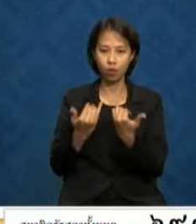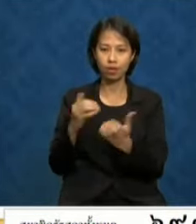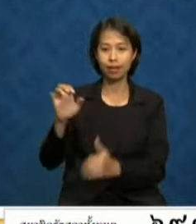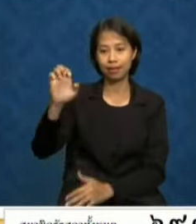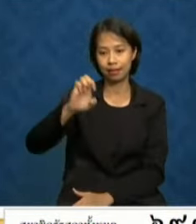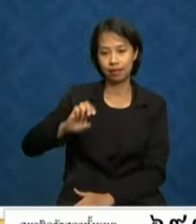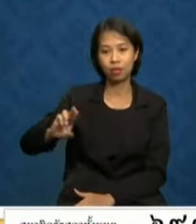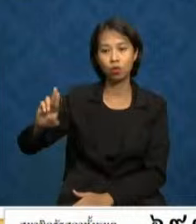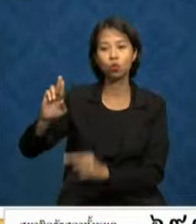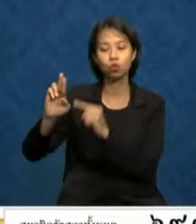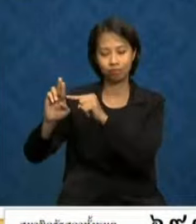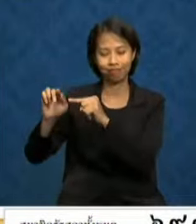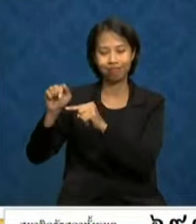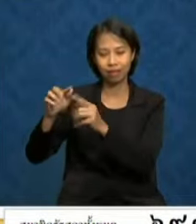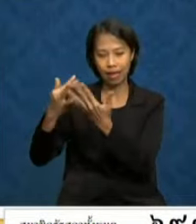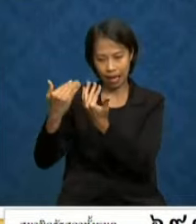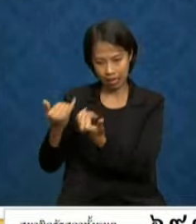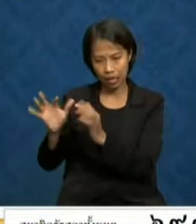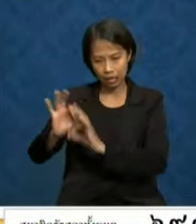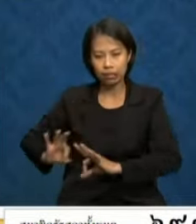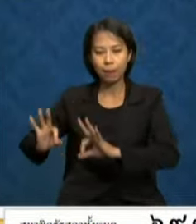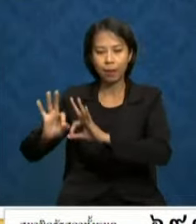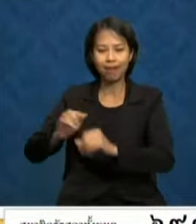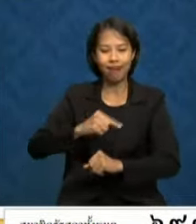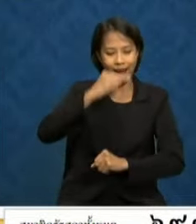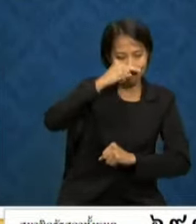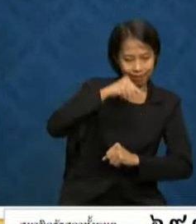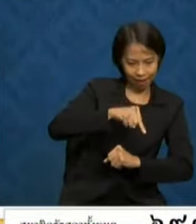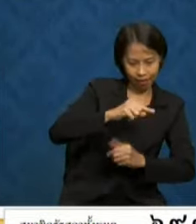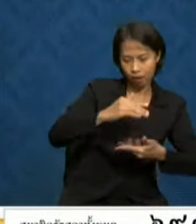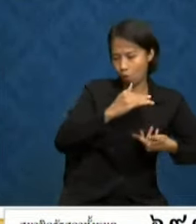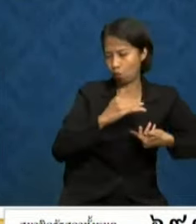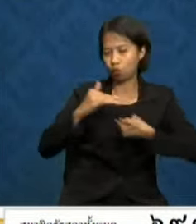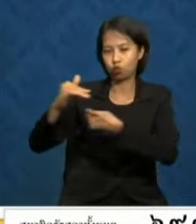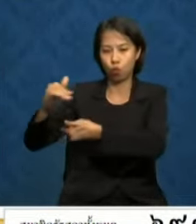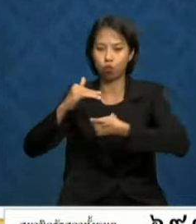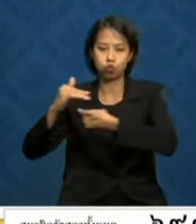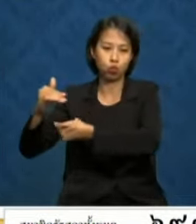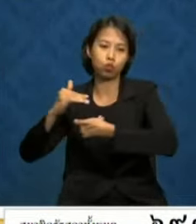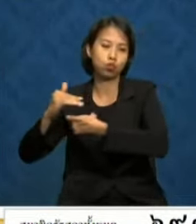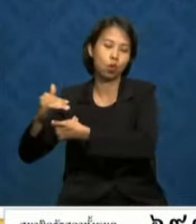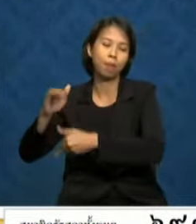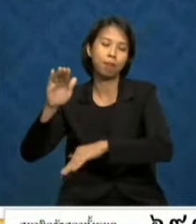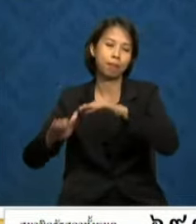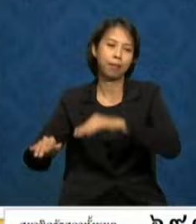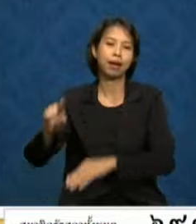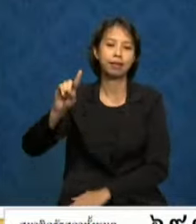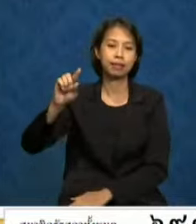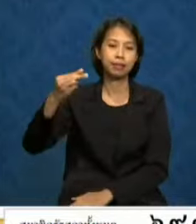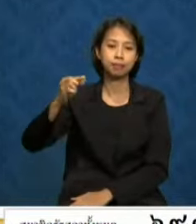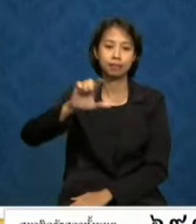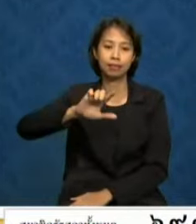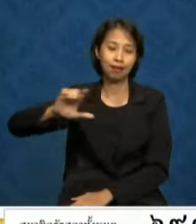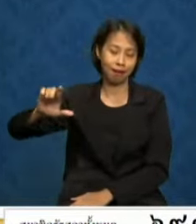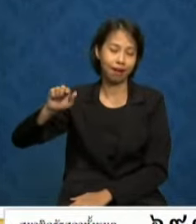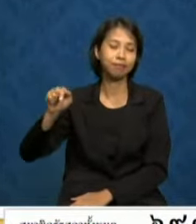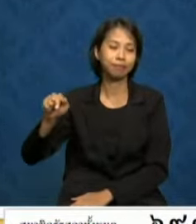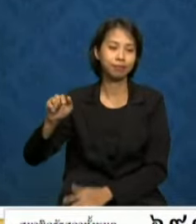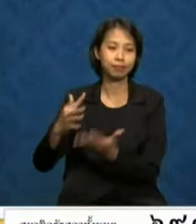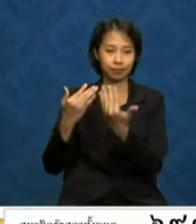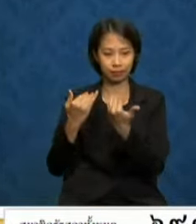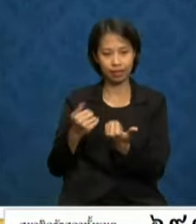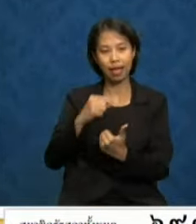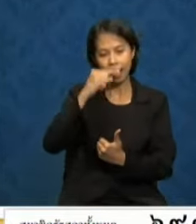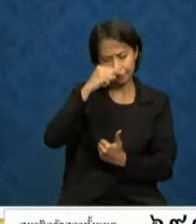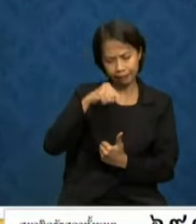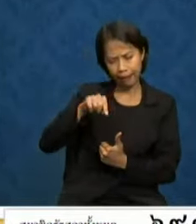ยังเป็นตลาดสินค้าประมงที่สำคัญของไทยปีมูลค่ากว่าปีละ 10,000 ล้านบาทต่อปีด้วยนะคะซึ่งไทยเราคง